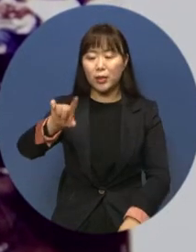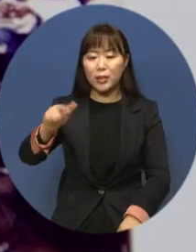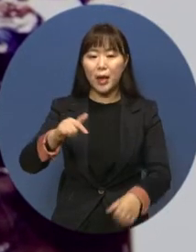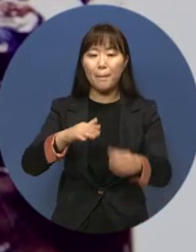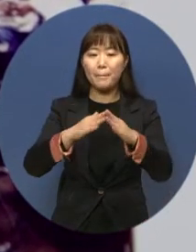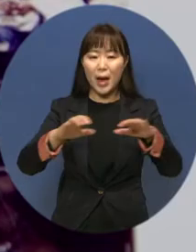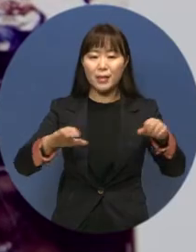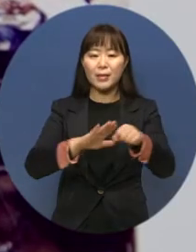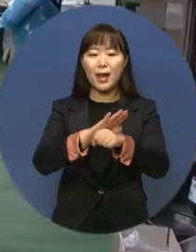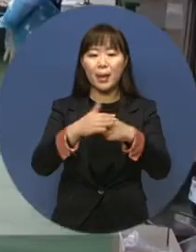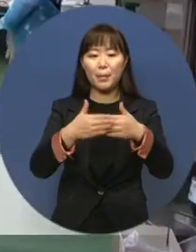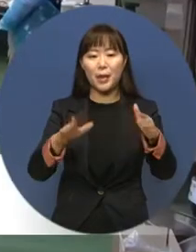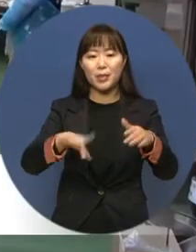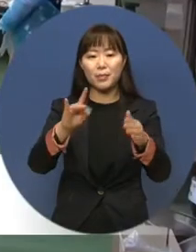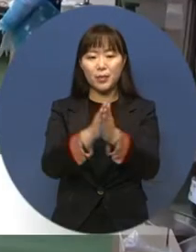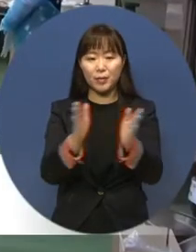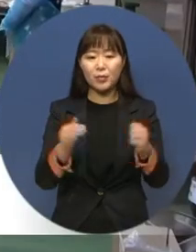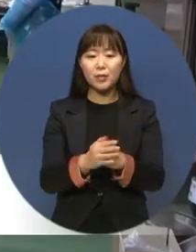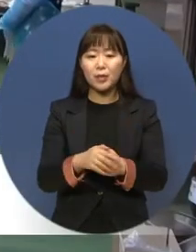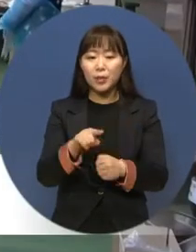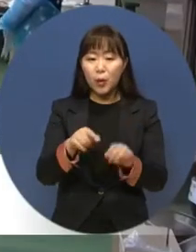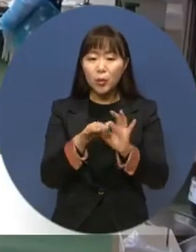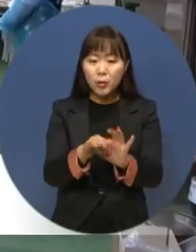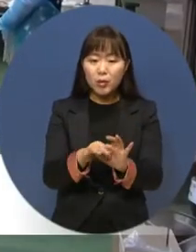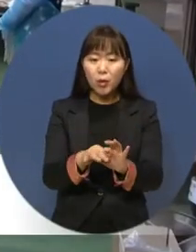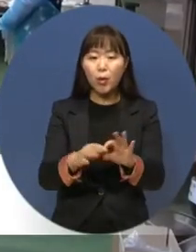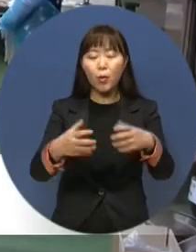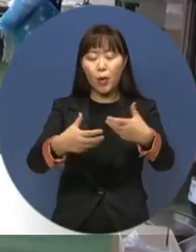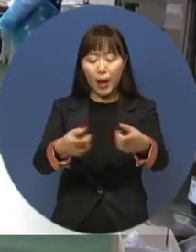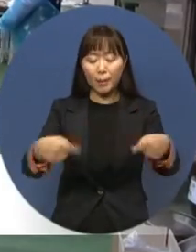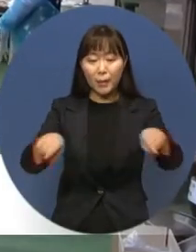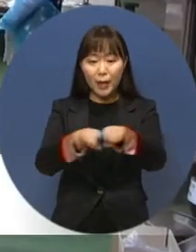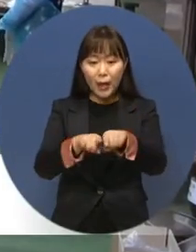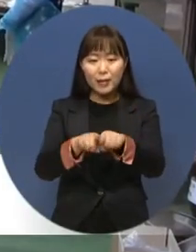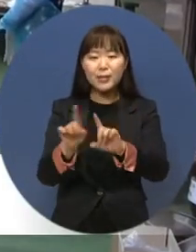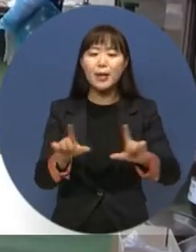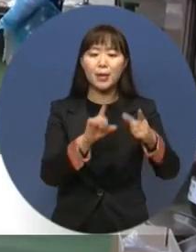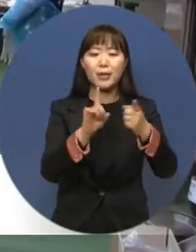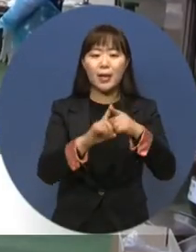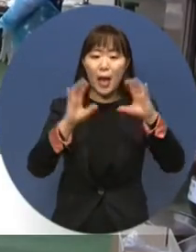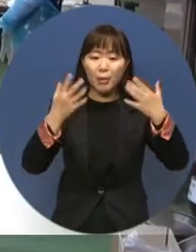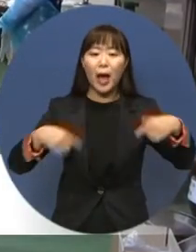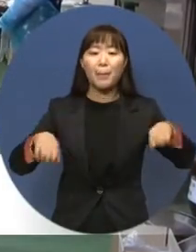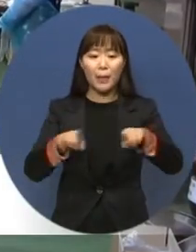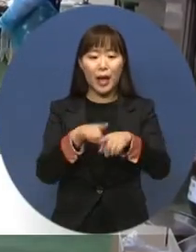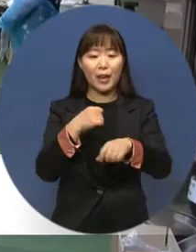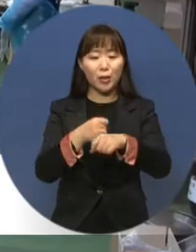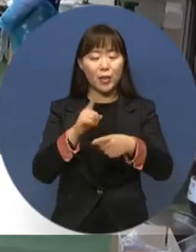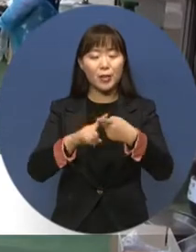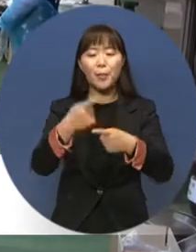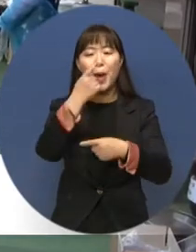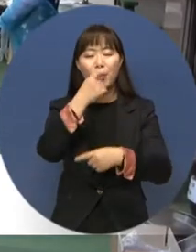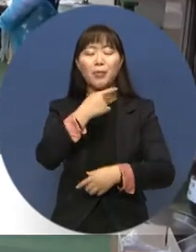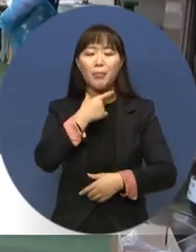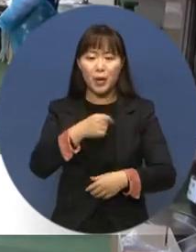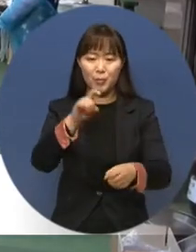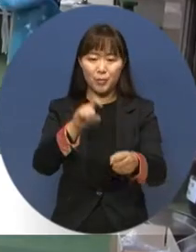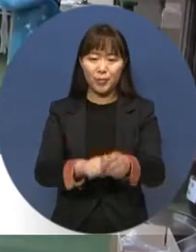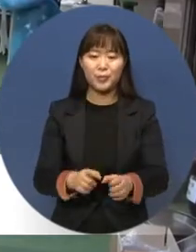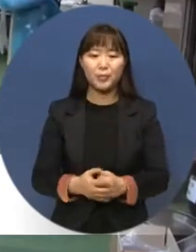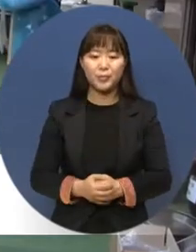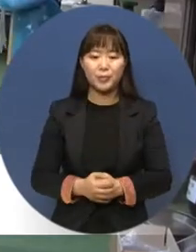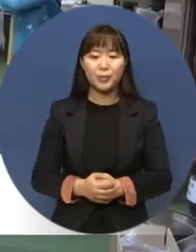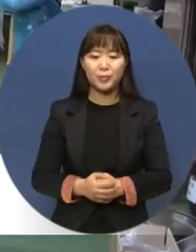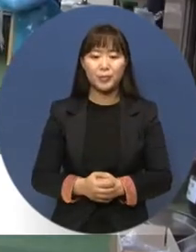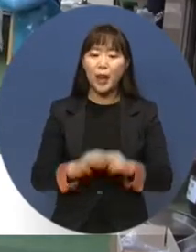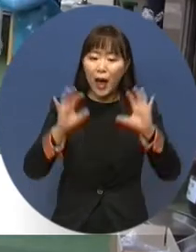사랑방이 시작했습니다. 이 먹거리를 통해서 공동체 삶을 아이들에게 같이 함께 이루고 있다는 것을 같이 배워가길 바라는 취지고요.